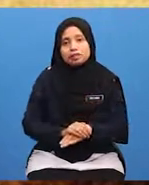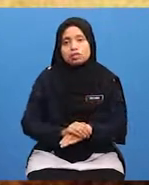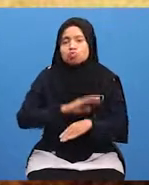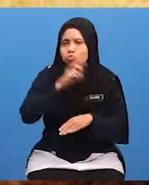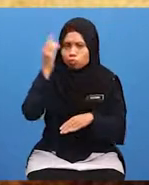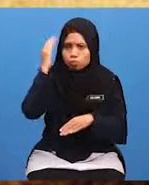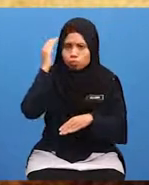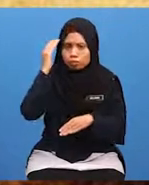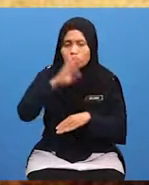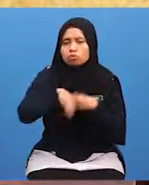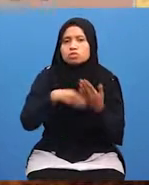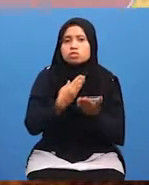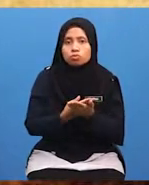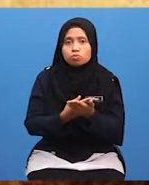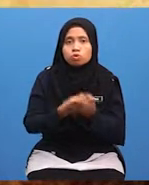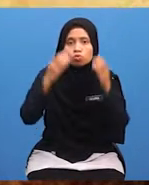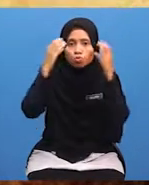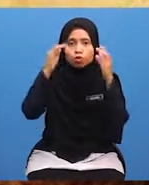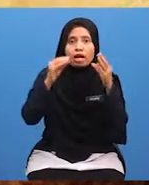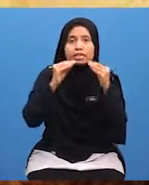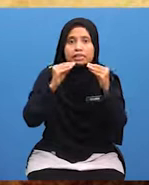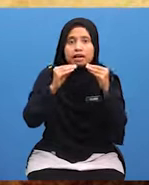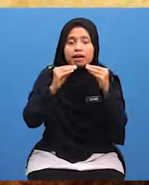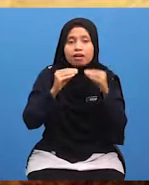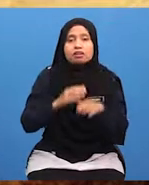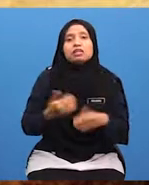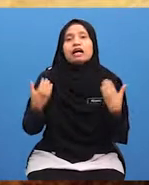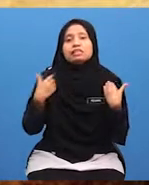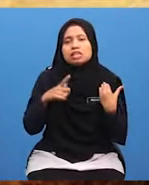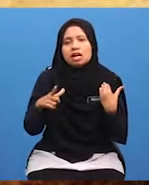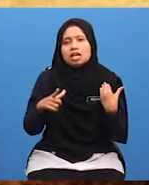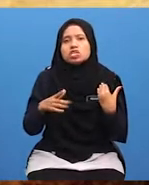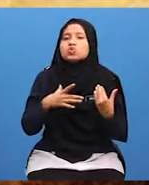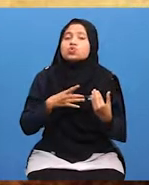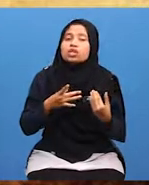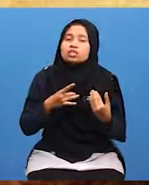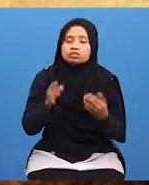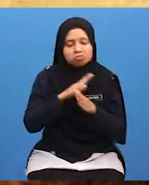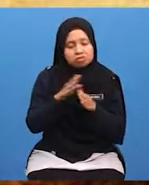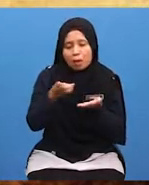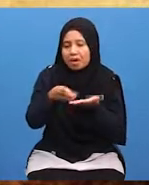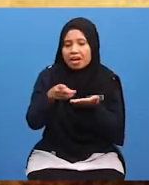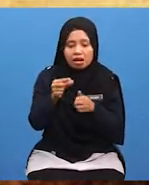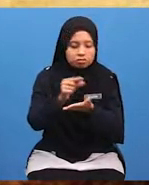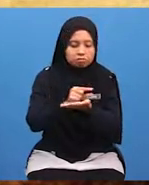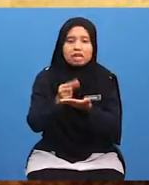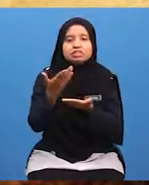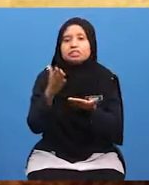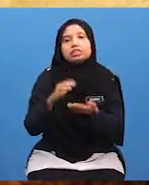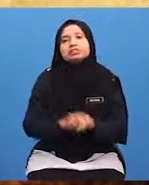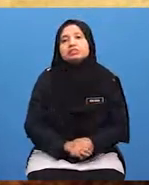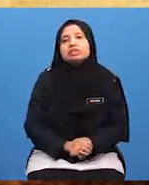pelajar, kebanyakan guru yang mengajar di kutab adalah tidak berbayar dan mereka